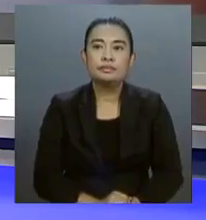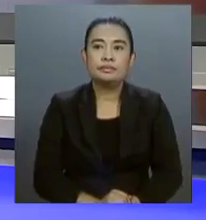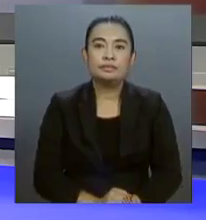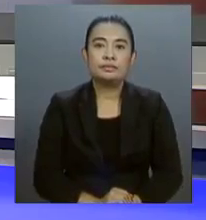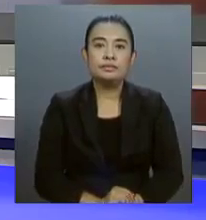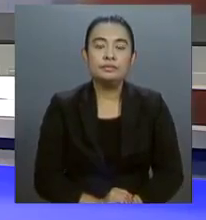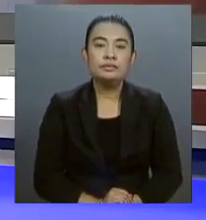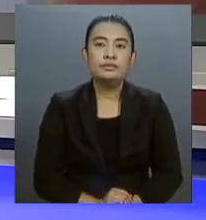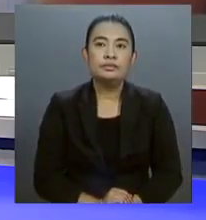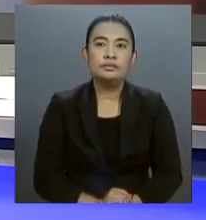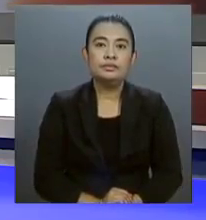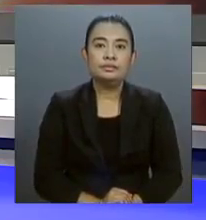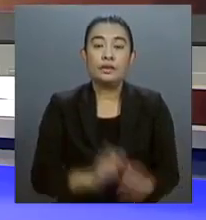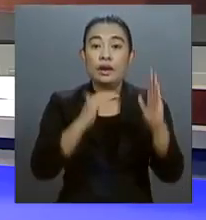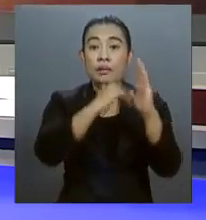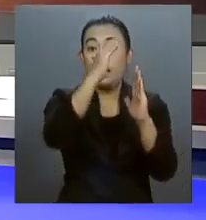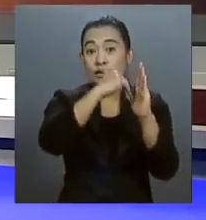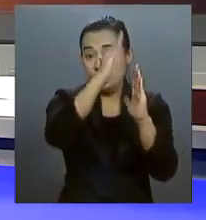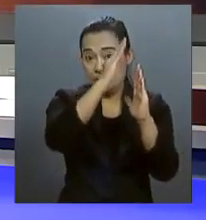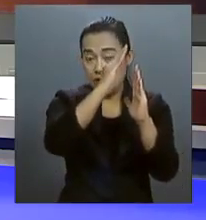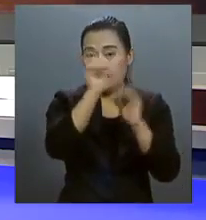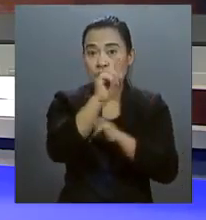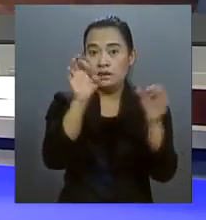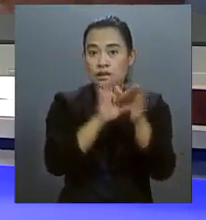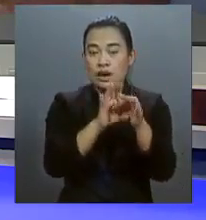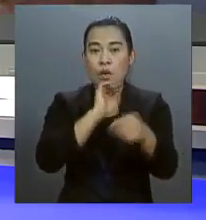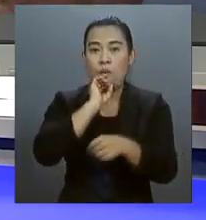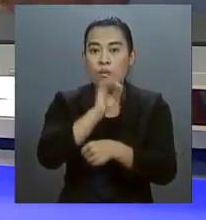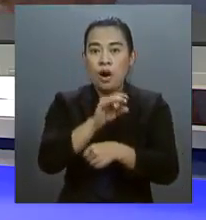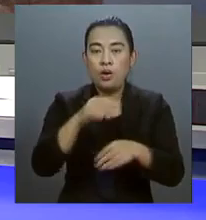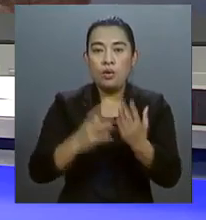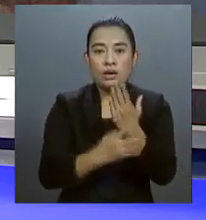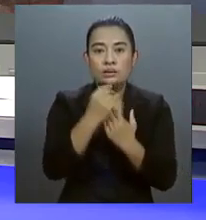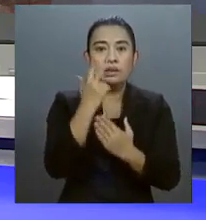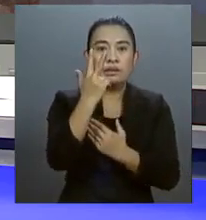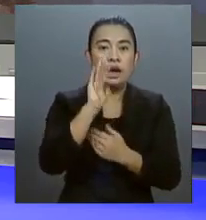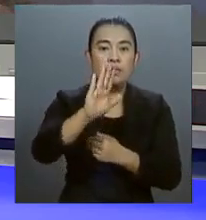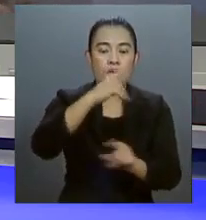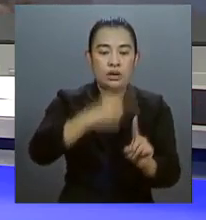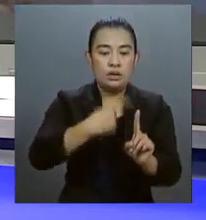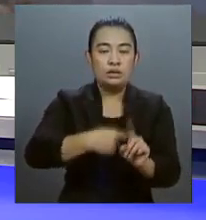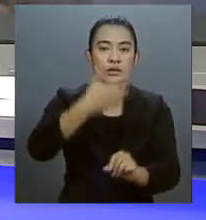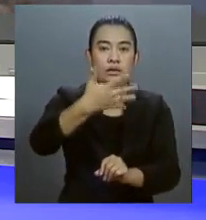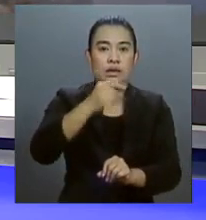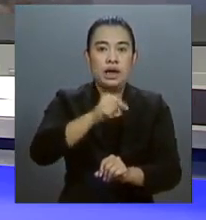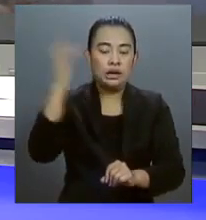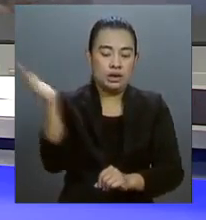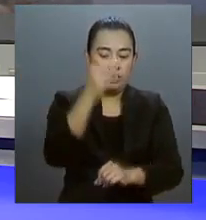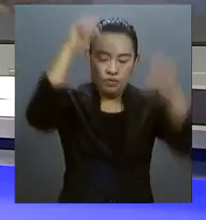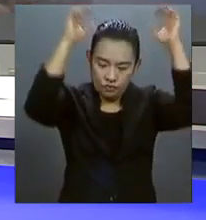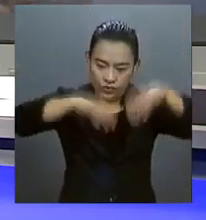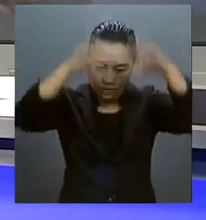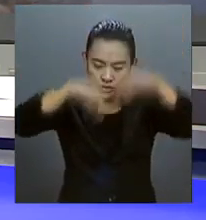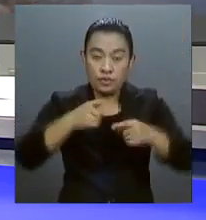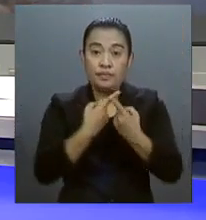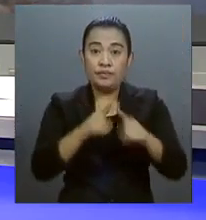แม้ว่าศูนย์อุตุนิยมวิทยาภาคเหนือจะรายงานว่าฤดูฝนจะเริ่มขึ้นในช่วงสัปดาห์ที่3ของเดือนพฤษภาคมเป็นต้นไปแต่ว่าชลประท